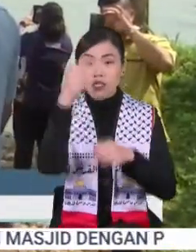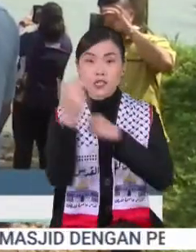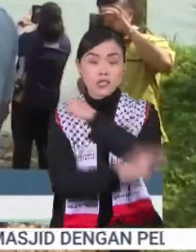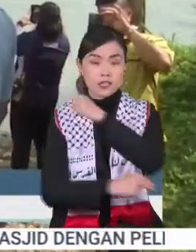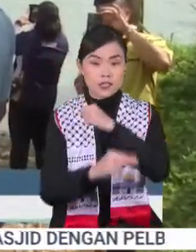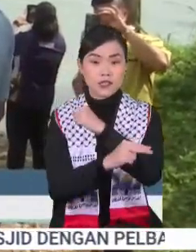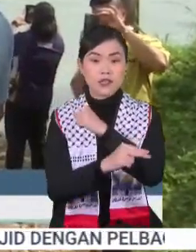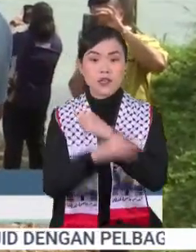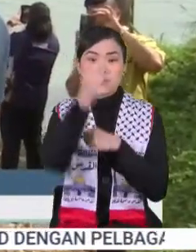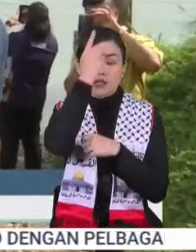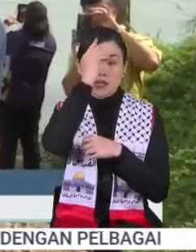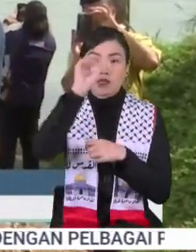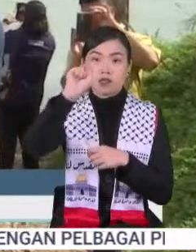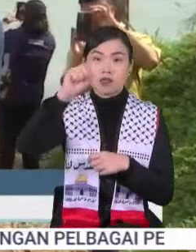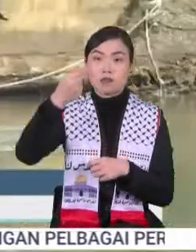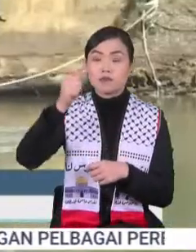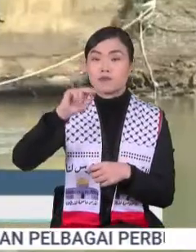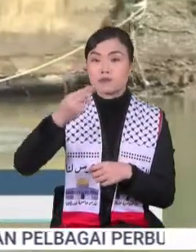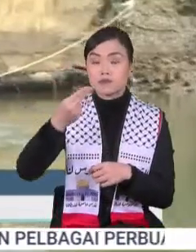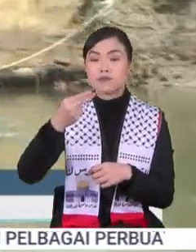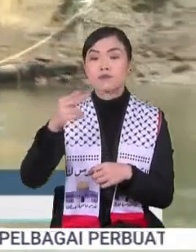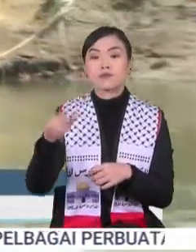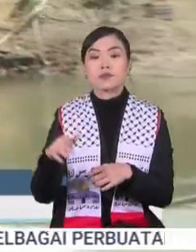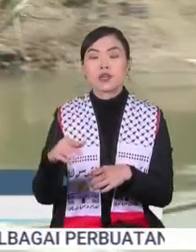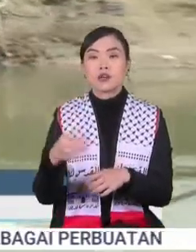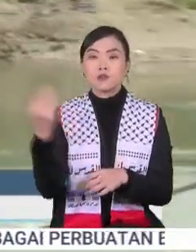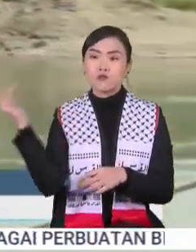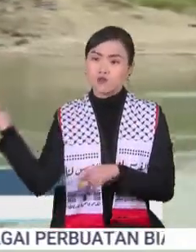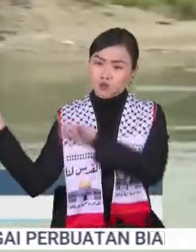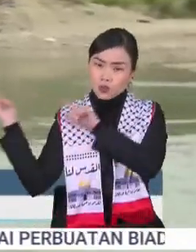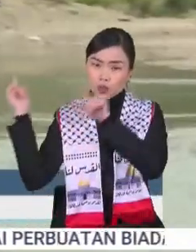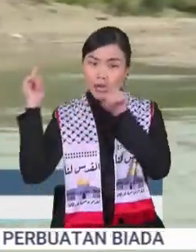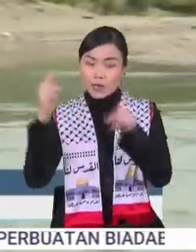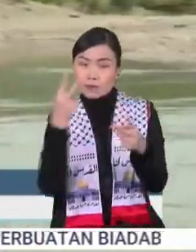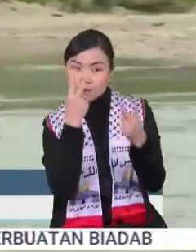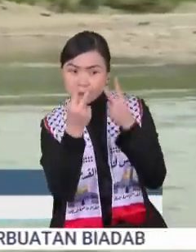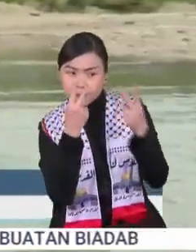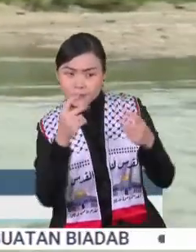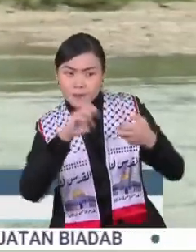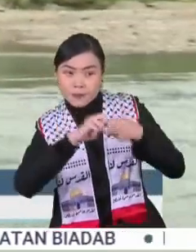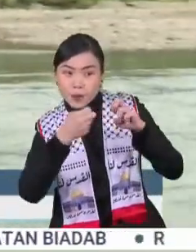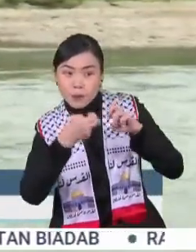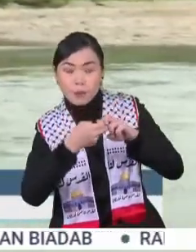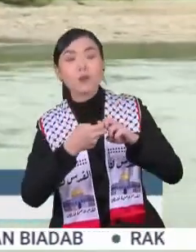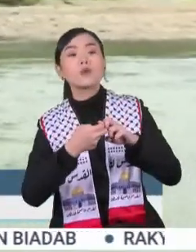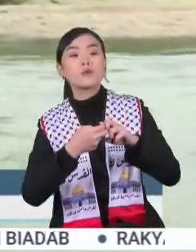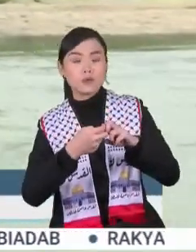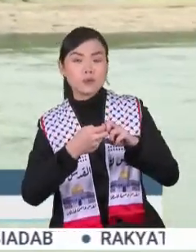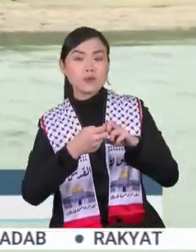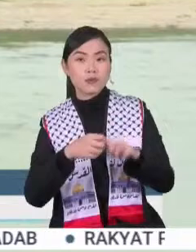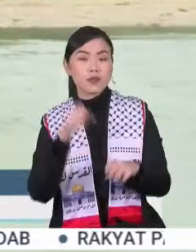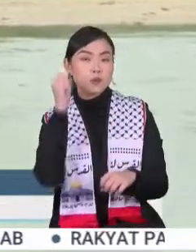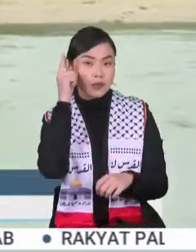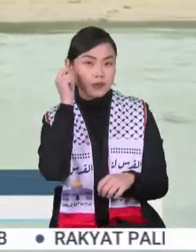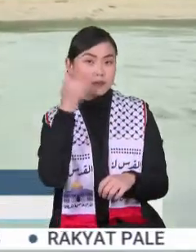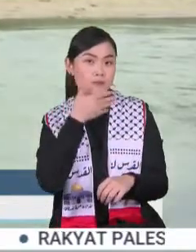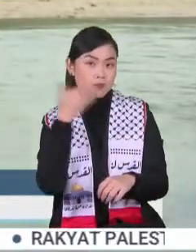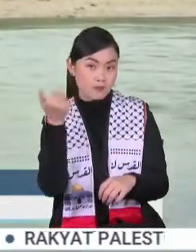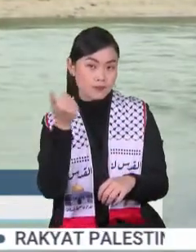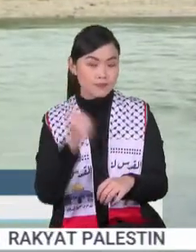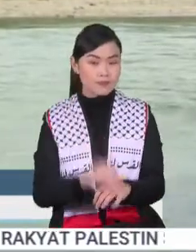khususnya Datuk she Helmi yang meluangkan masa melihat sendiri permasalah yang dihadapi penduduk dengan